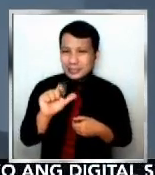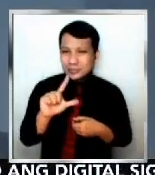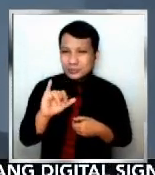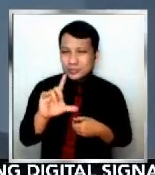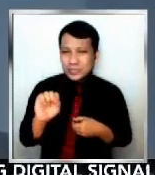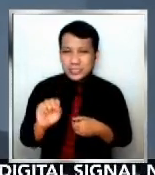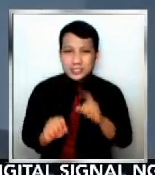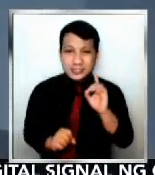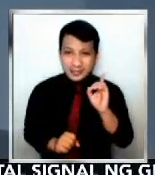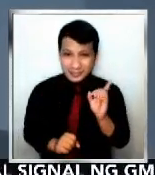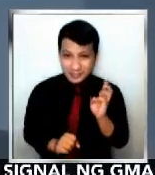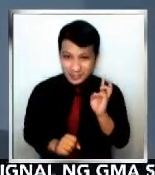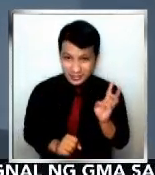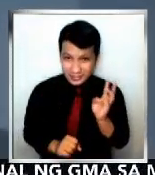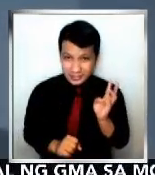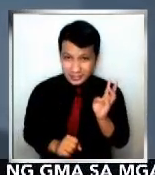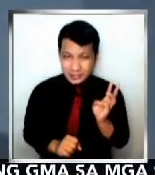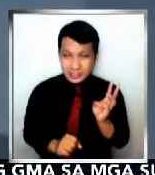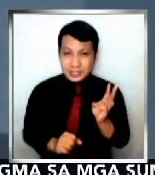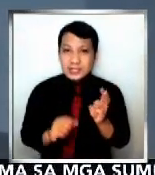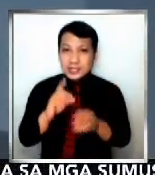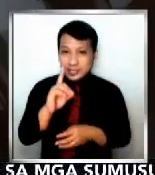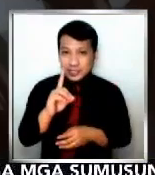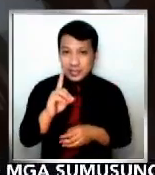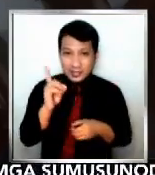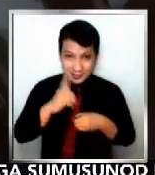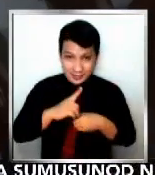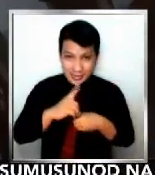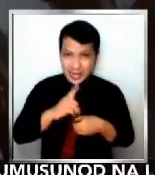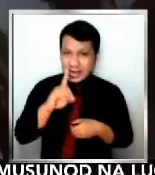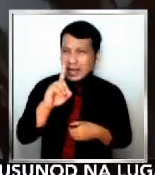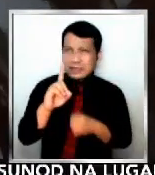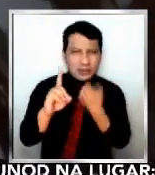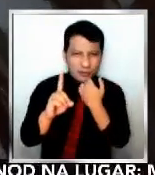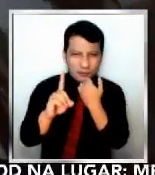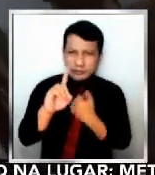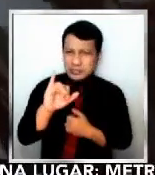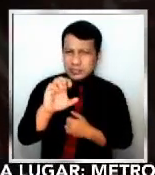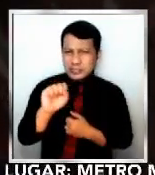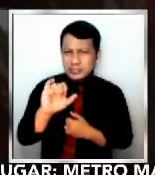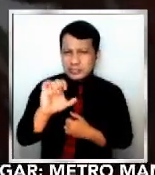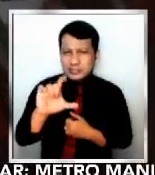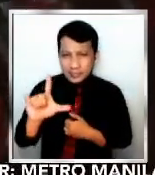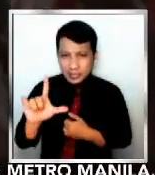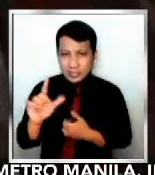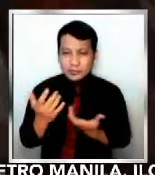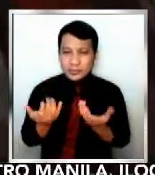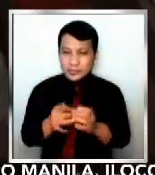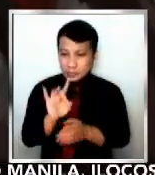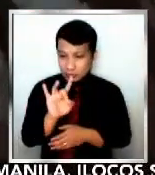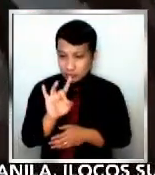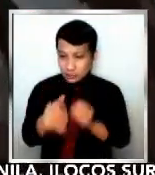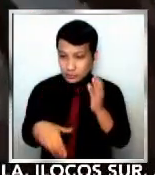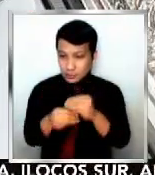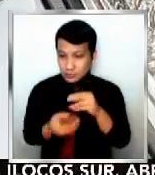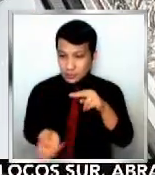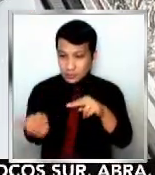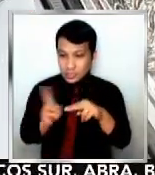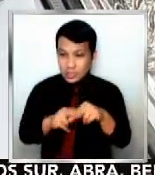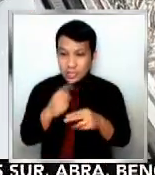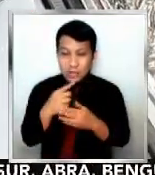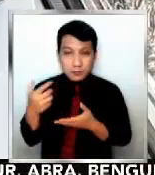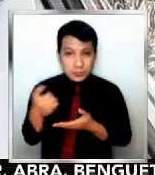ang iba pang kumpanya ng langis. Ito na ang 8 sunod na linggong may taas presyo ang gasolina. Sa datos naman ng GMA News